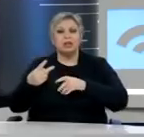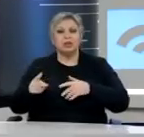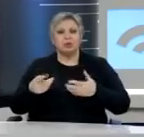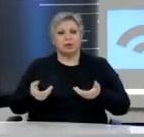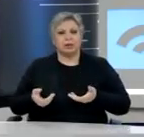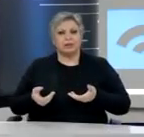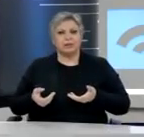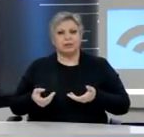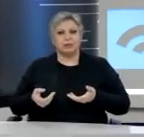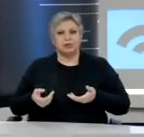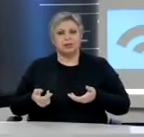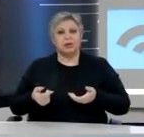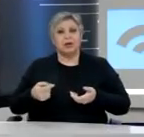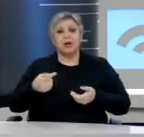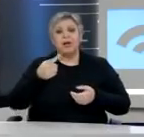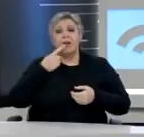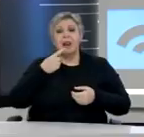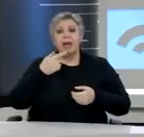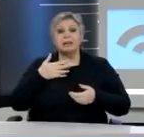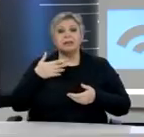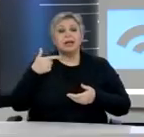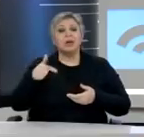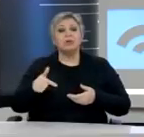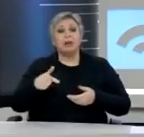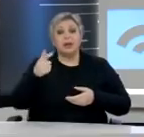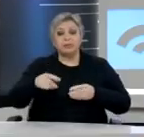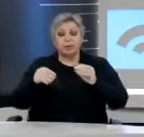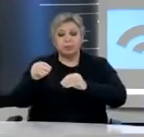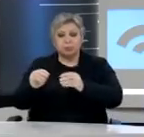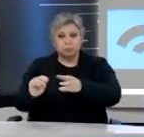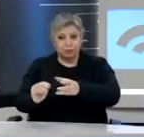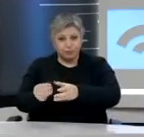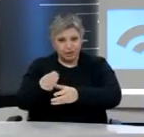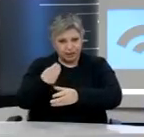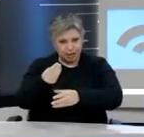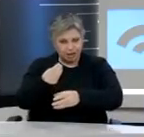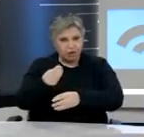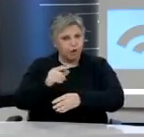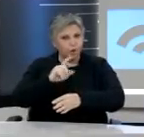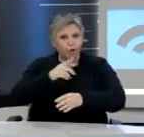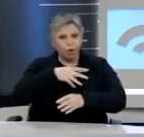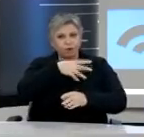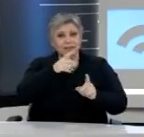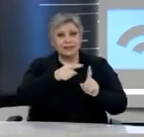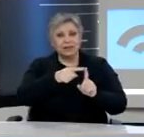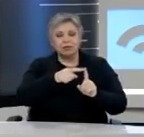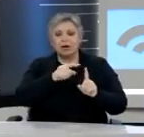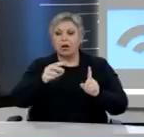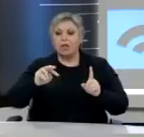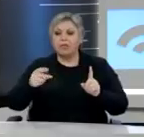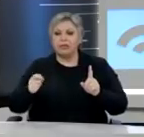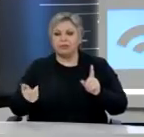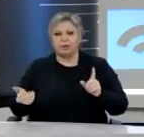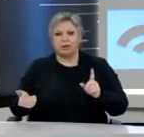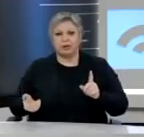που πήραμε, λέει, ήταν εκλεγμένοι για να είναι στην αντιπολίτευση. Δεν έχουν άποψη, ήταν εκλεγμένοι για να έχουν στην αντιπολίτευση. Εδώ ο πατέρας